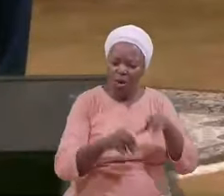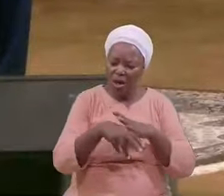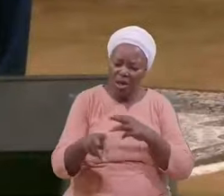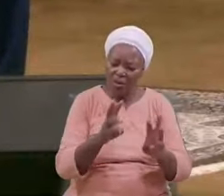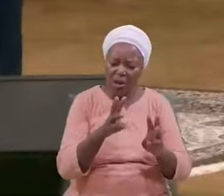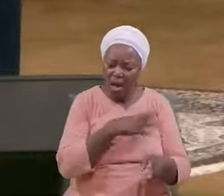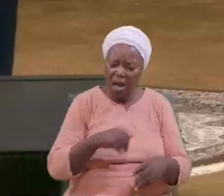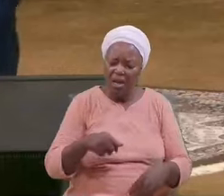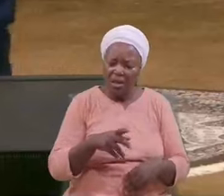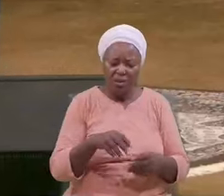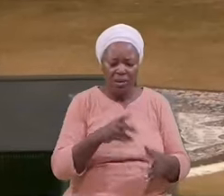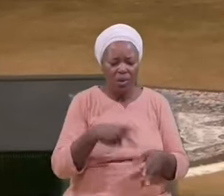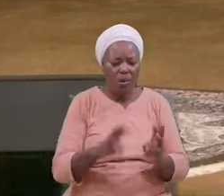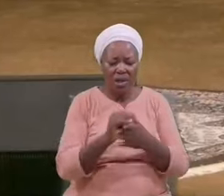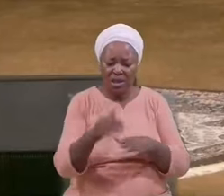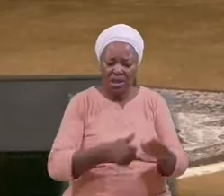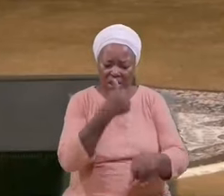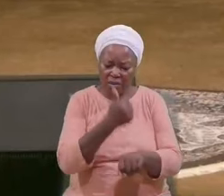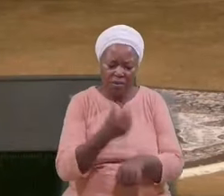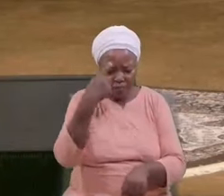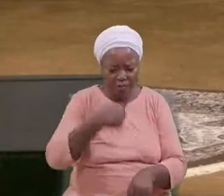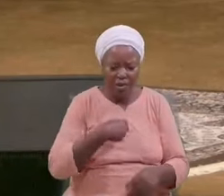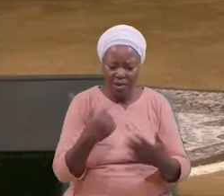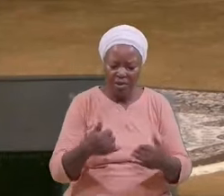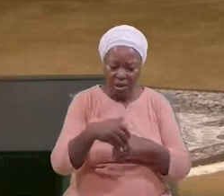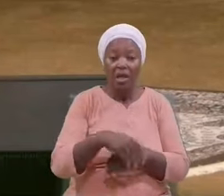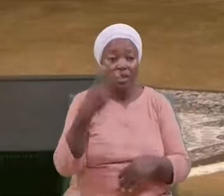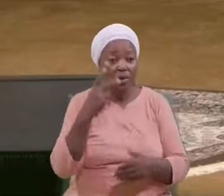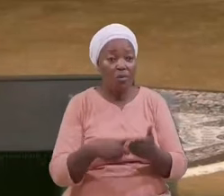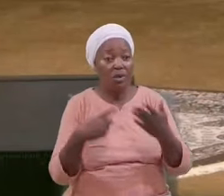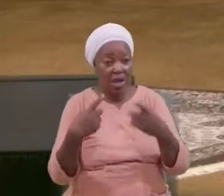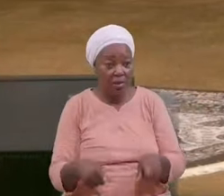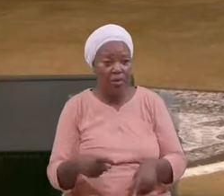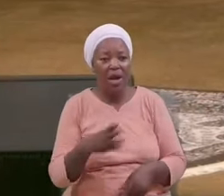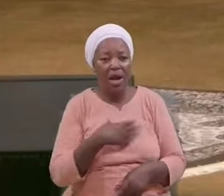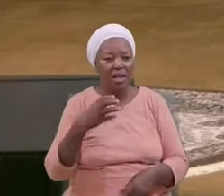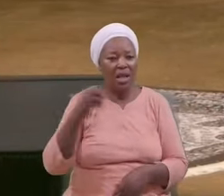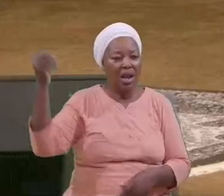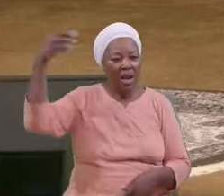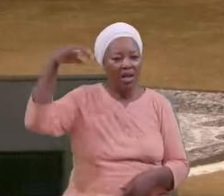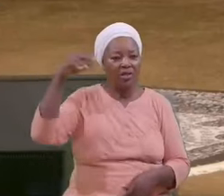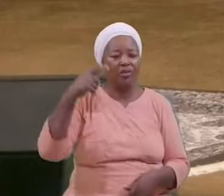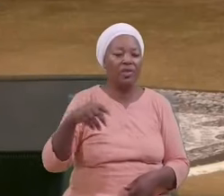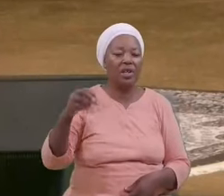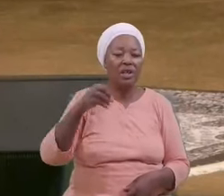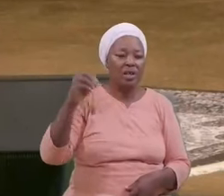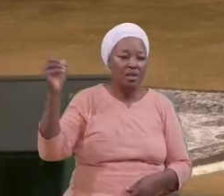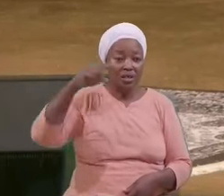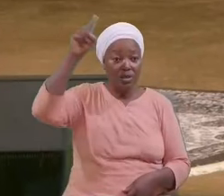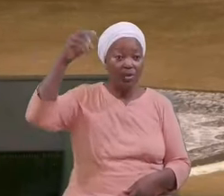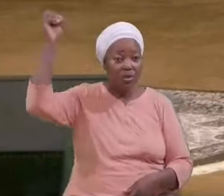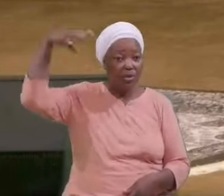Voyons ce qui suit. Et la lumière du soleil sera sept fois